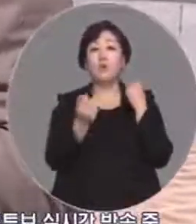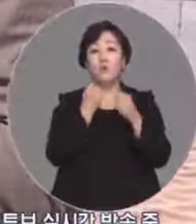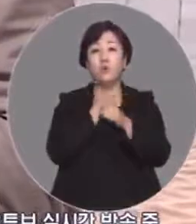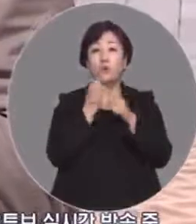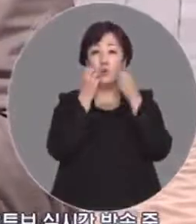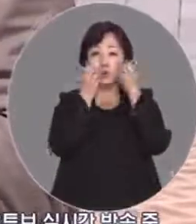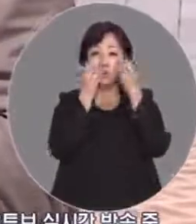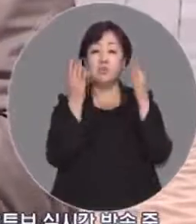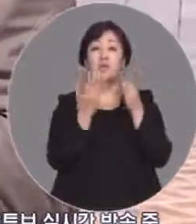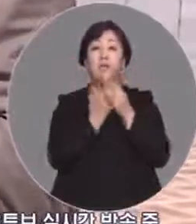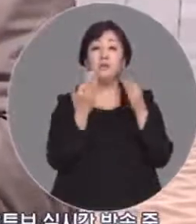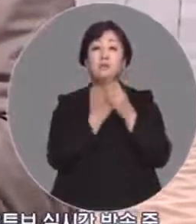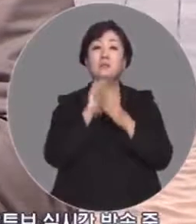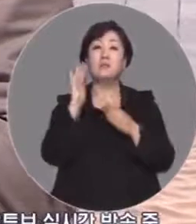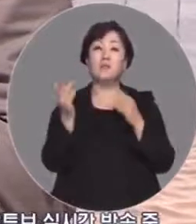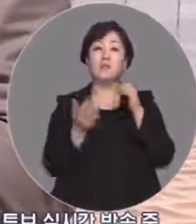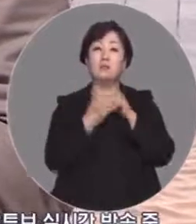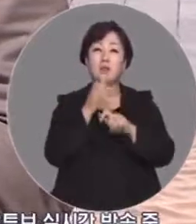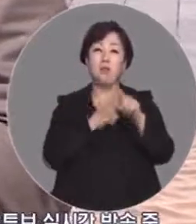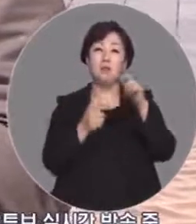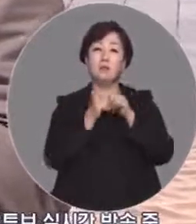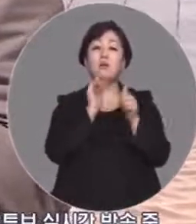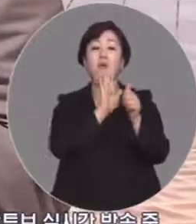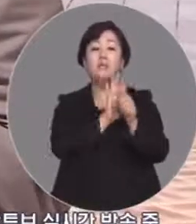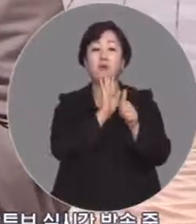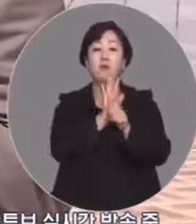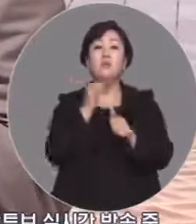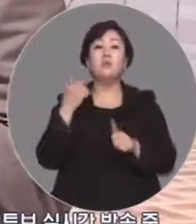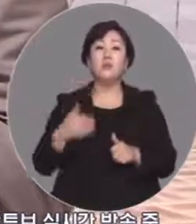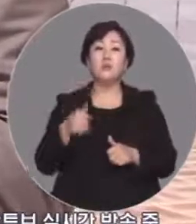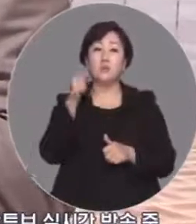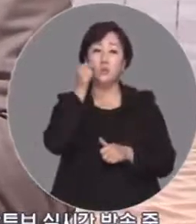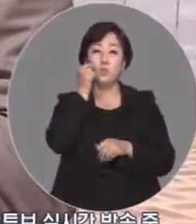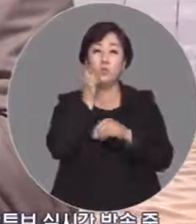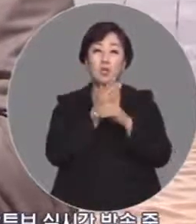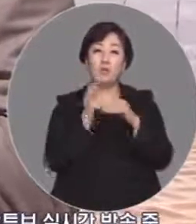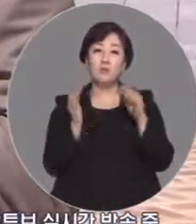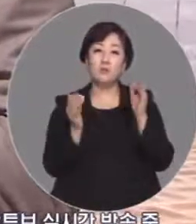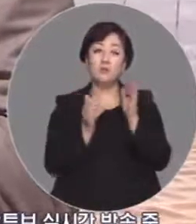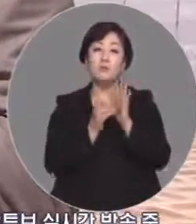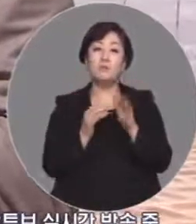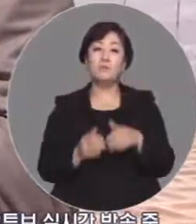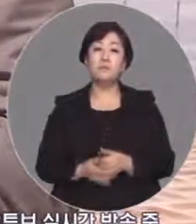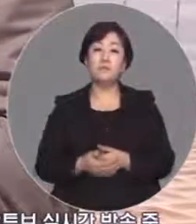하나라도 길러내고 있는지 물음표를 낳고 있습니다. UBC 뉴스 조인호입니다.